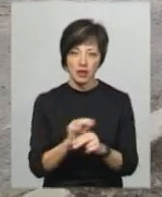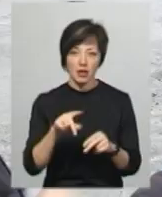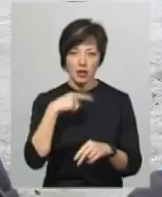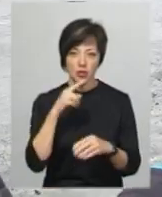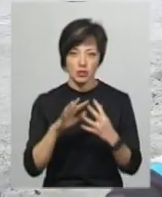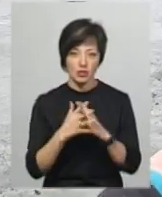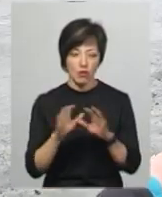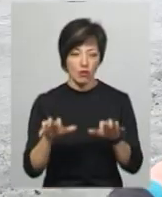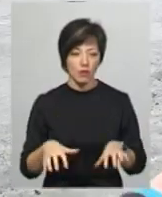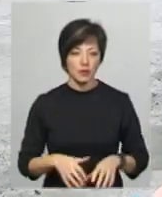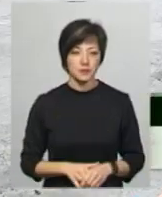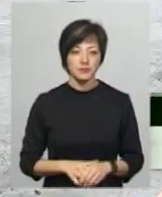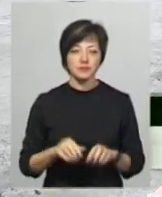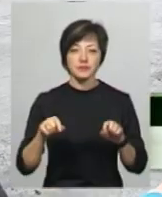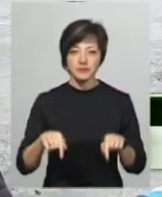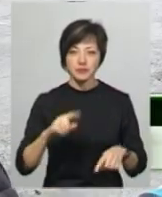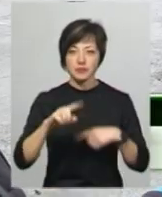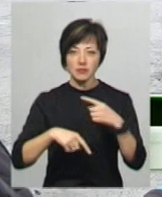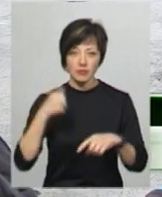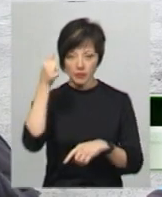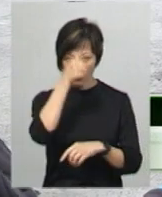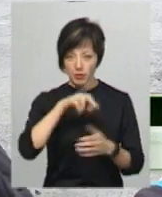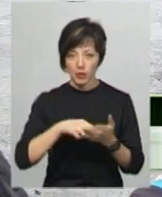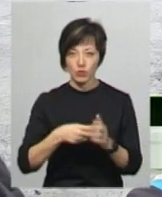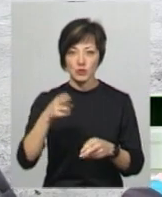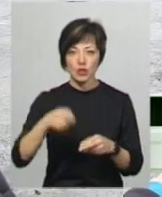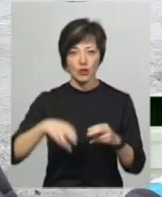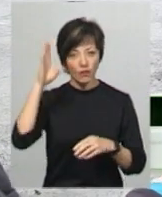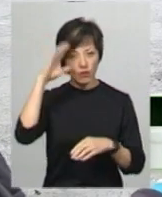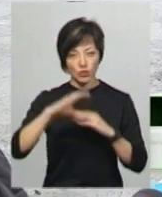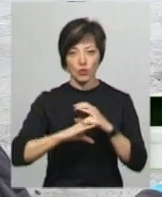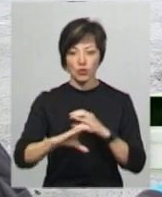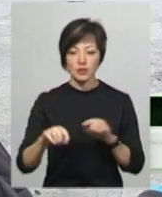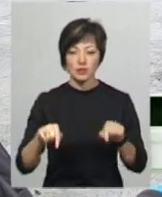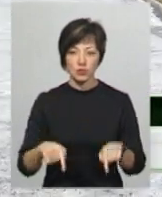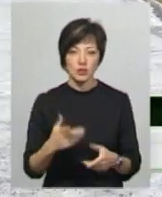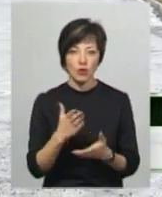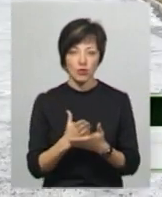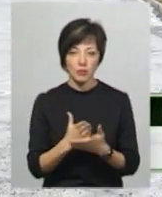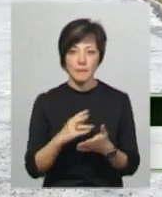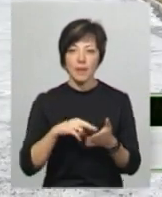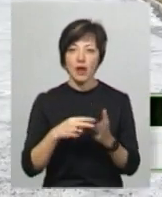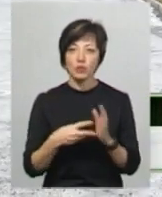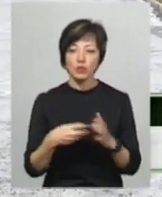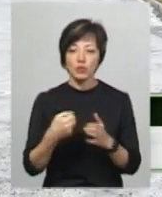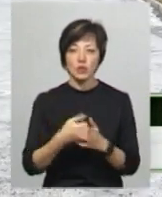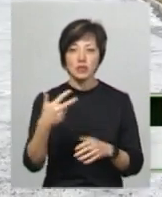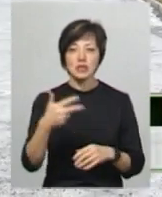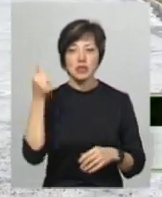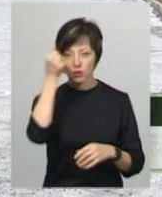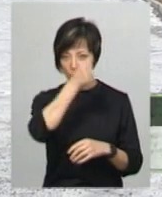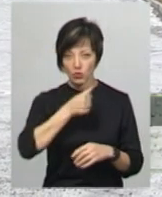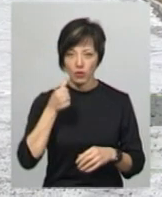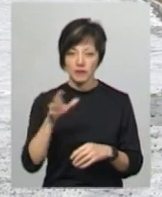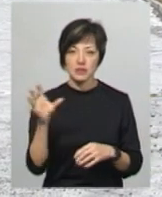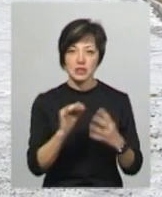голова. Цей рік і слідуючий плануємо закінчити водогони по селах, в тому числі, де ми знаходимося в Лісових Гринівцях. Плануємо до 2020 року вже